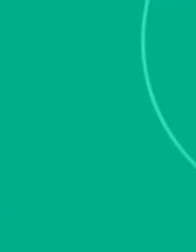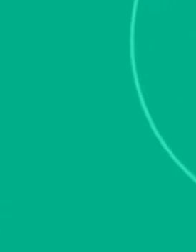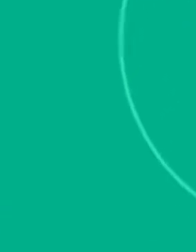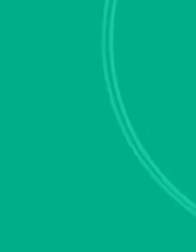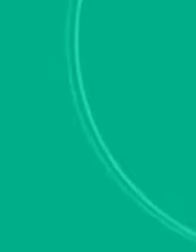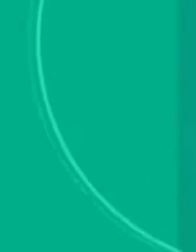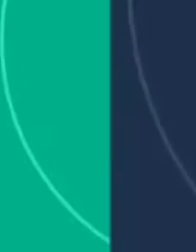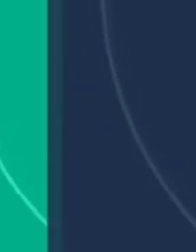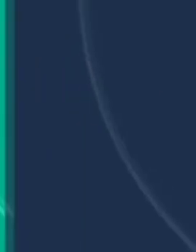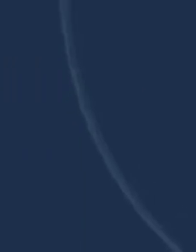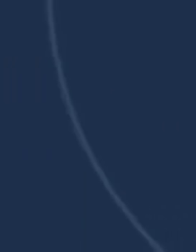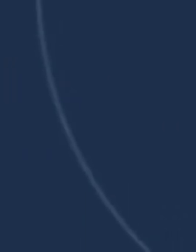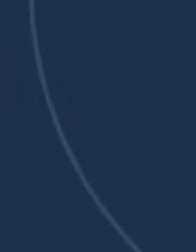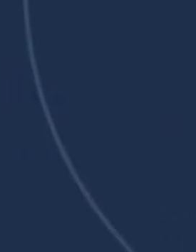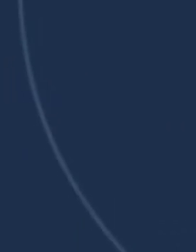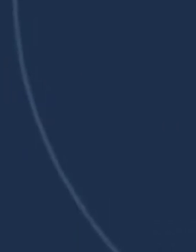Музика